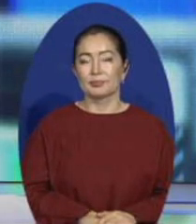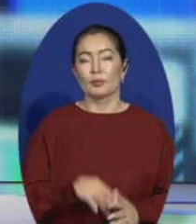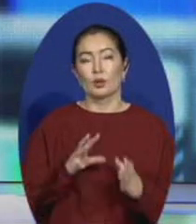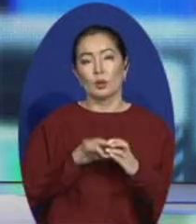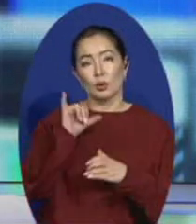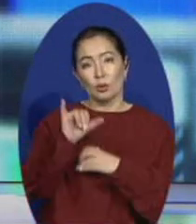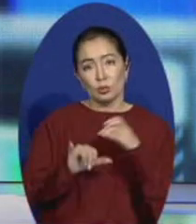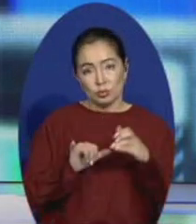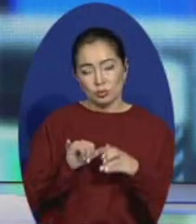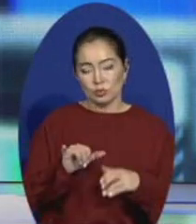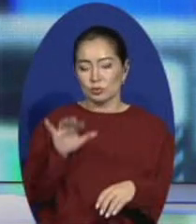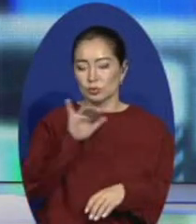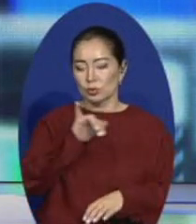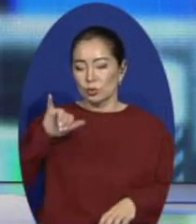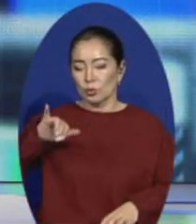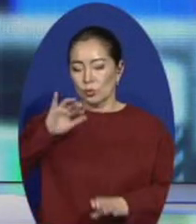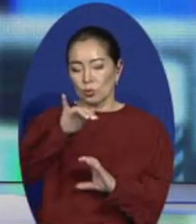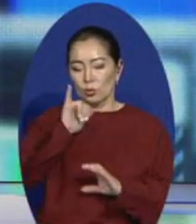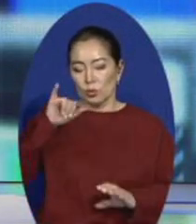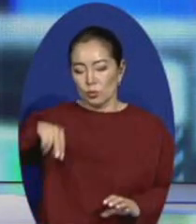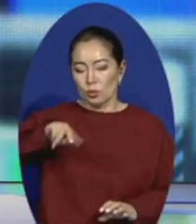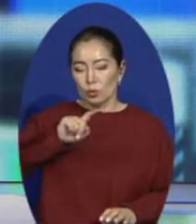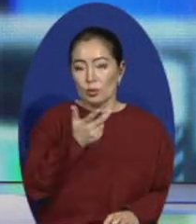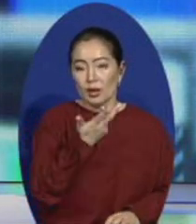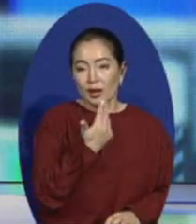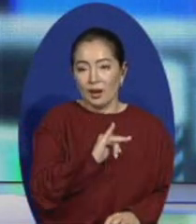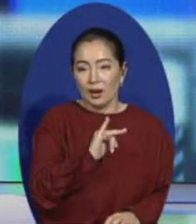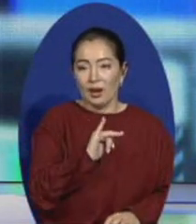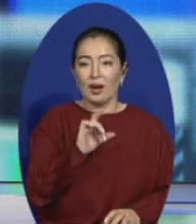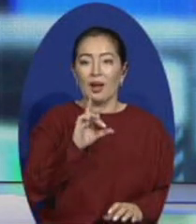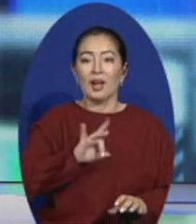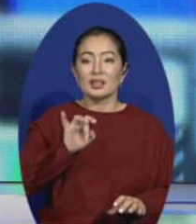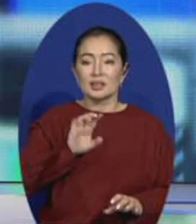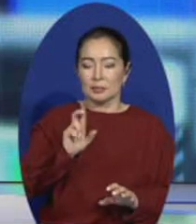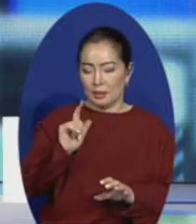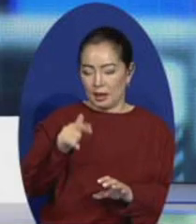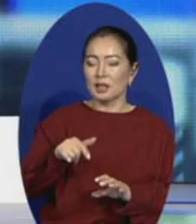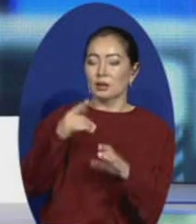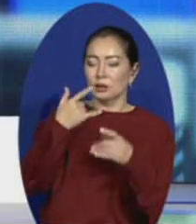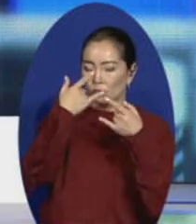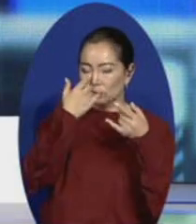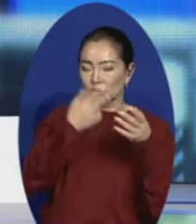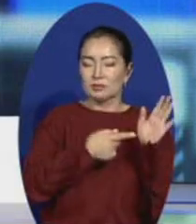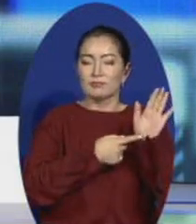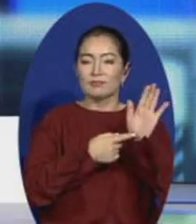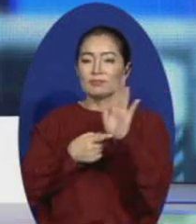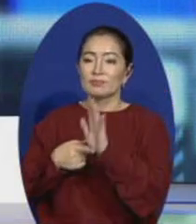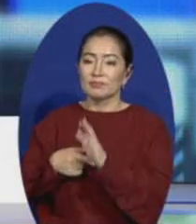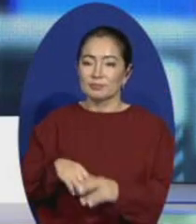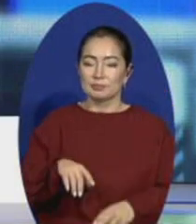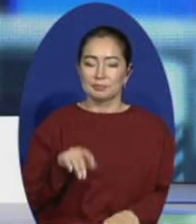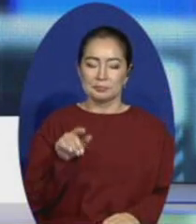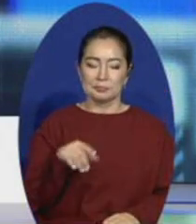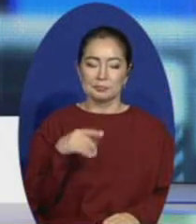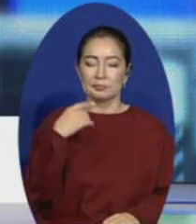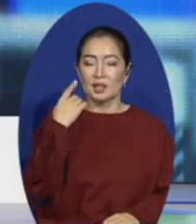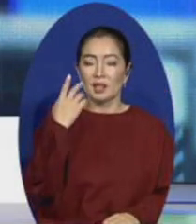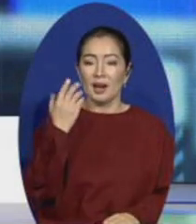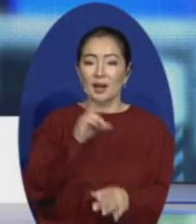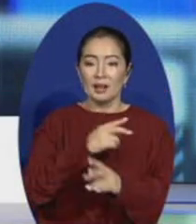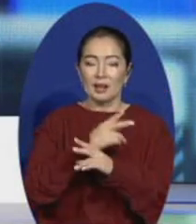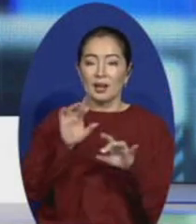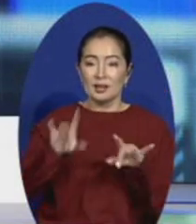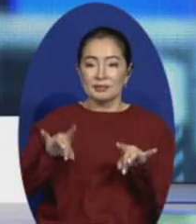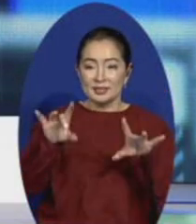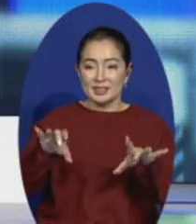Олон улсын уулуурхаваа Эрдэс байлгийн баг хурал үтсгэлэн Австралийн Сидней хотод болж байна. Дэлхийн шилдэгүүдэд цуглатаг энэ үтсгэлэнд уулуурхай